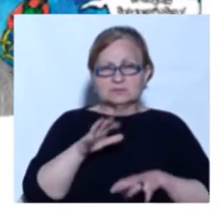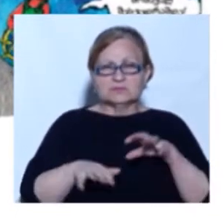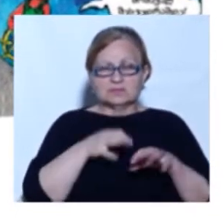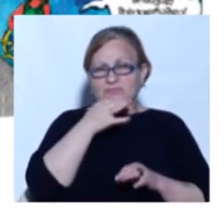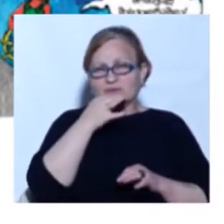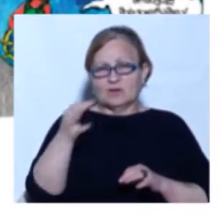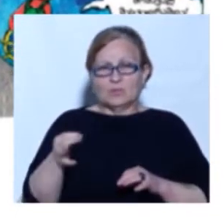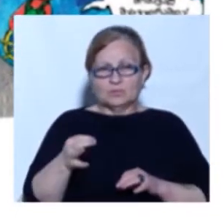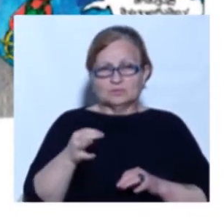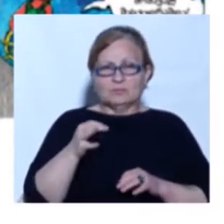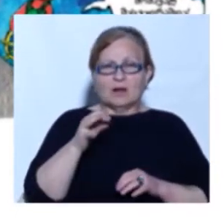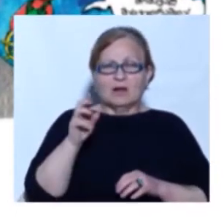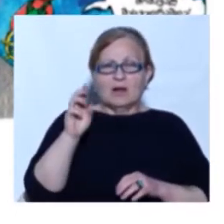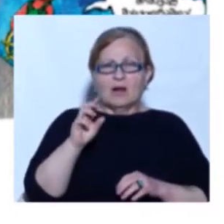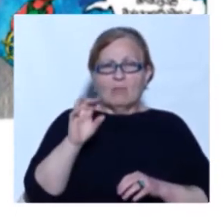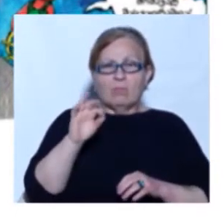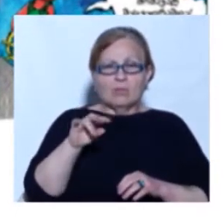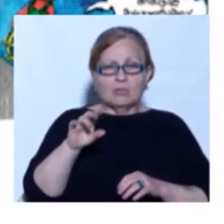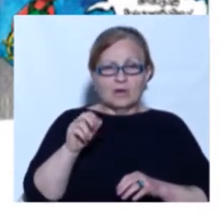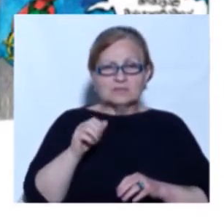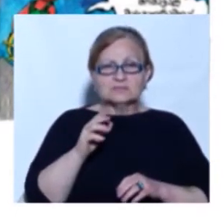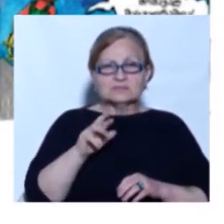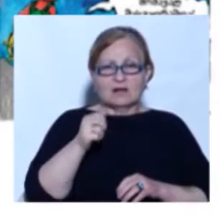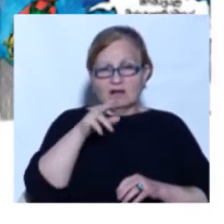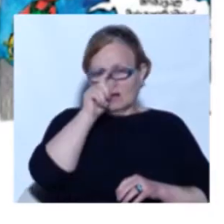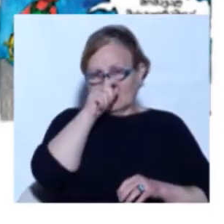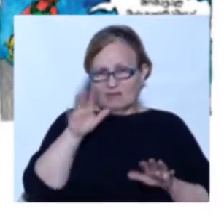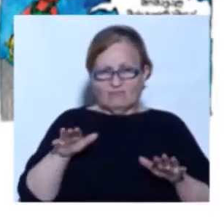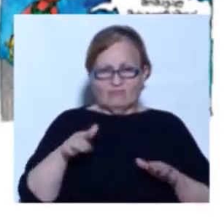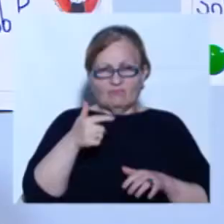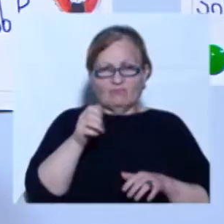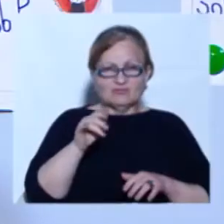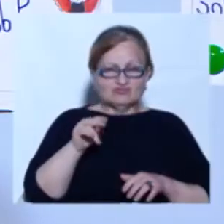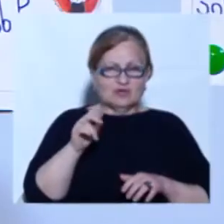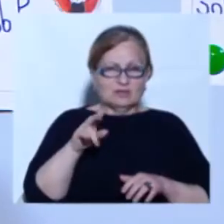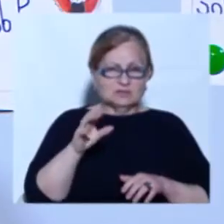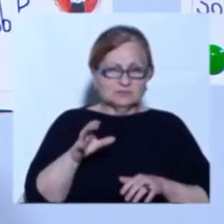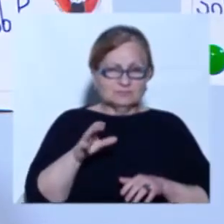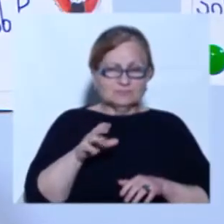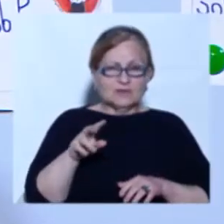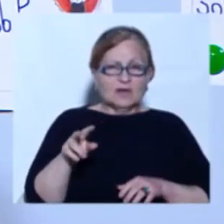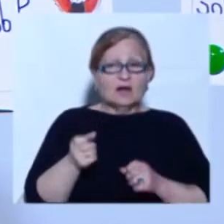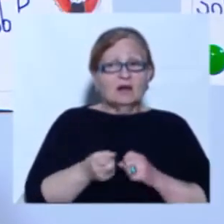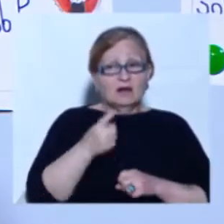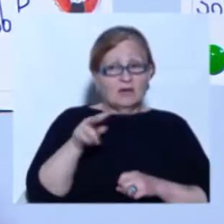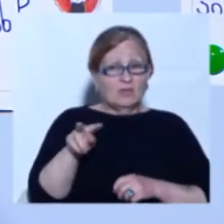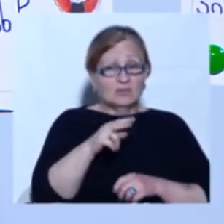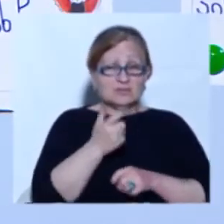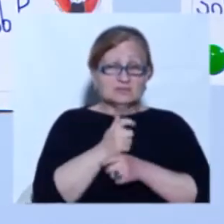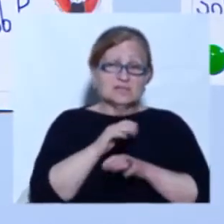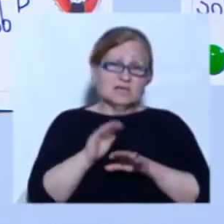ეუბნება ბოლოკასა და ყვანჩალას. როგორც მიხვდი, ყვანჩალა და ბოლოკა ძალიან